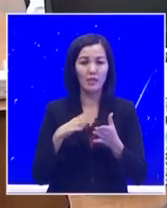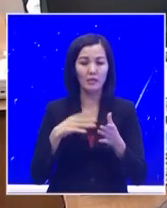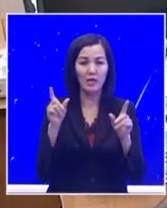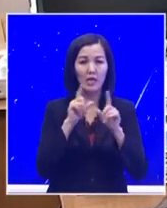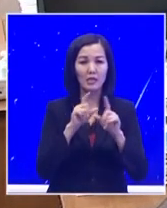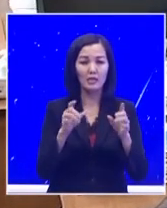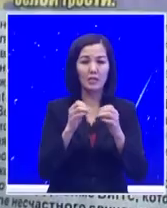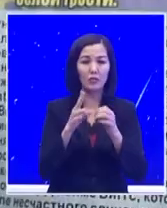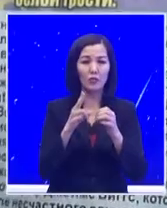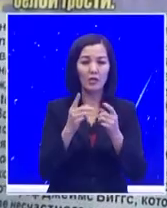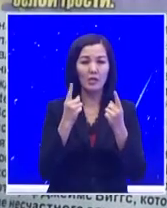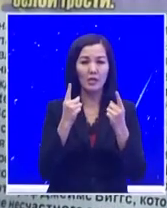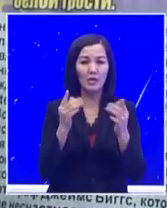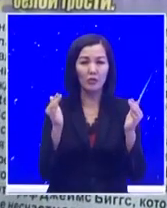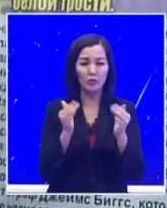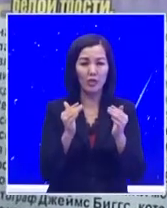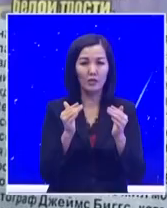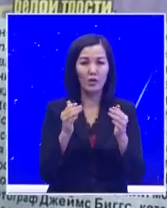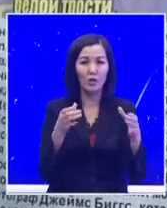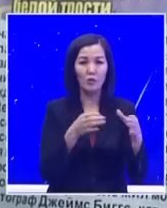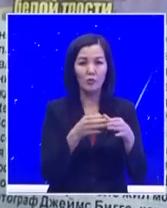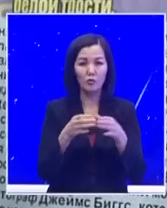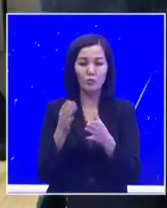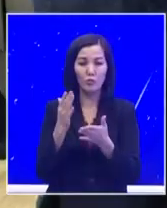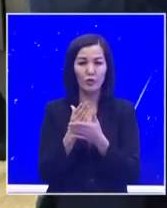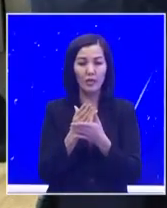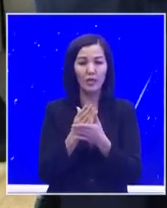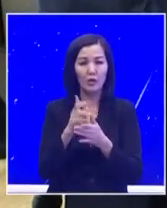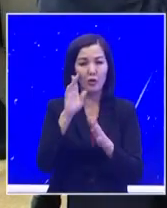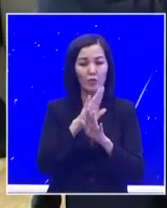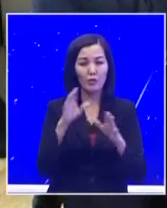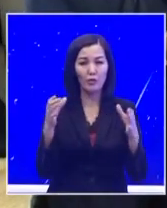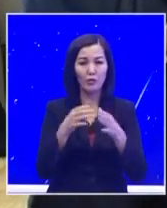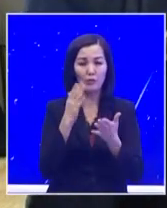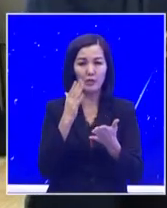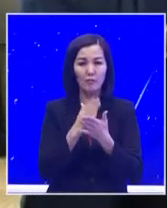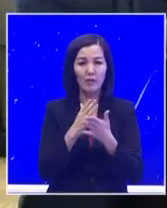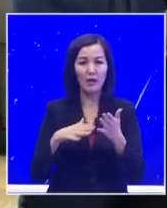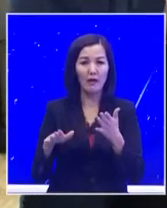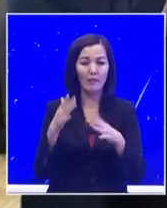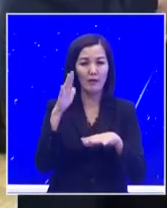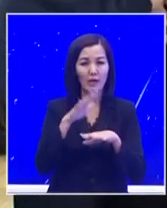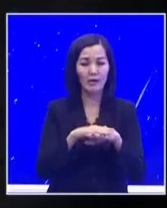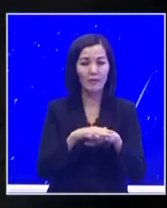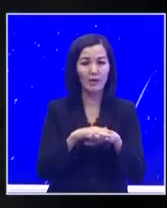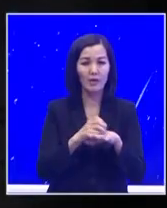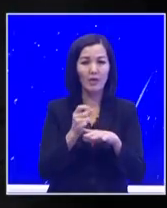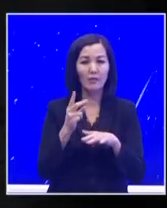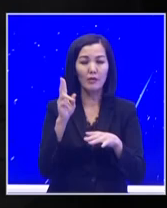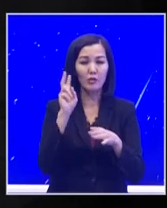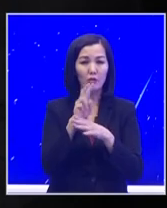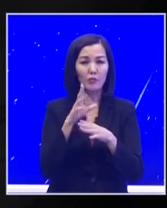Нысанда 12 ірілі ұсақты ұжым отырады. Қатарында үкіметтік емес ұйымдар да бар. Аймақ басшысы бірнешеуіне